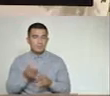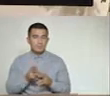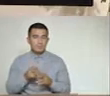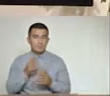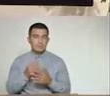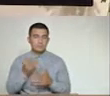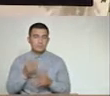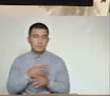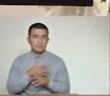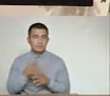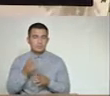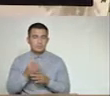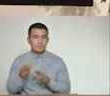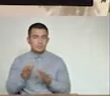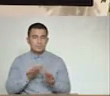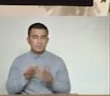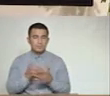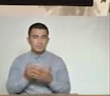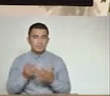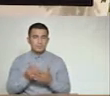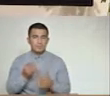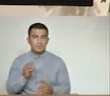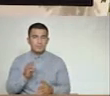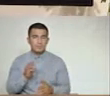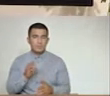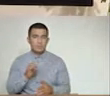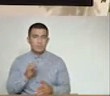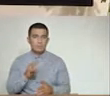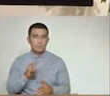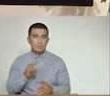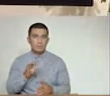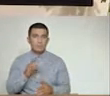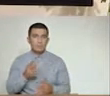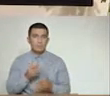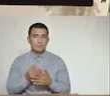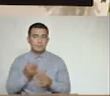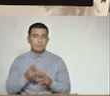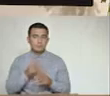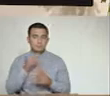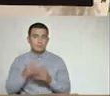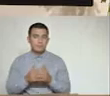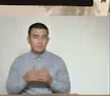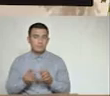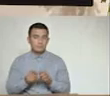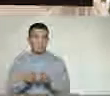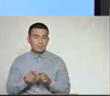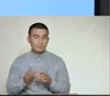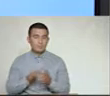kipriklarining tebranishi tufayli to'mtoq tomoni bilan oldinga